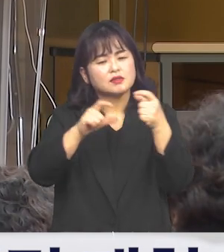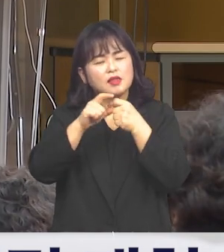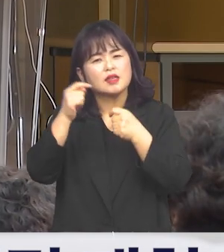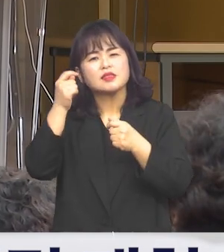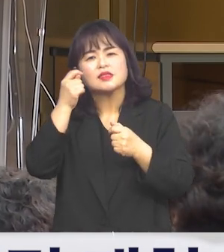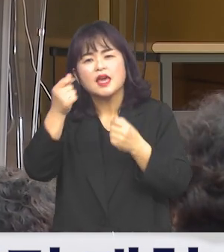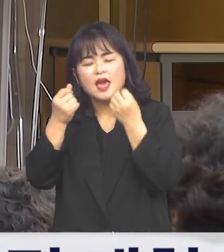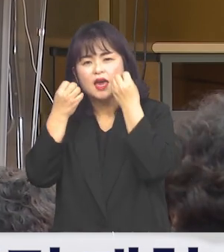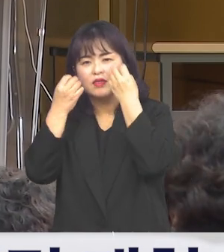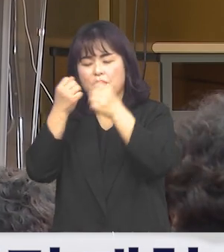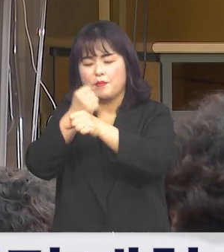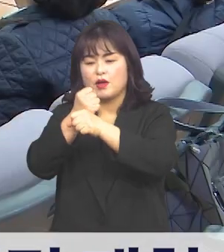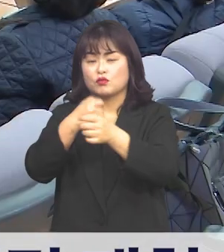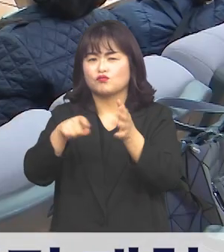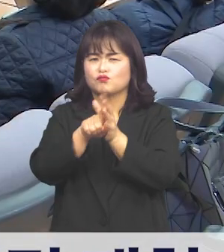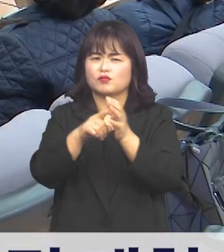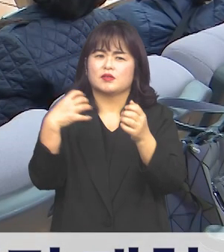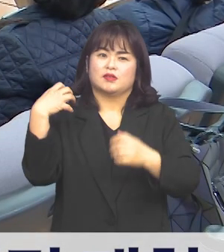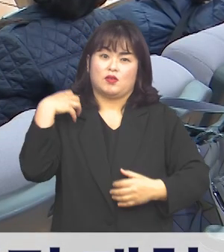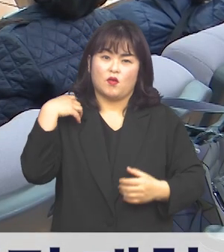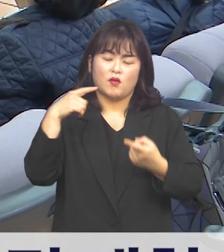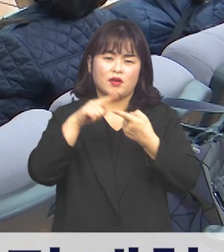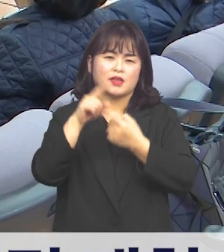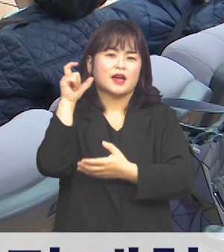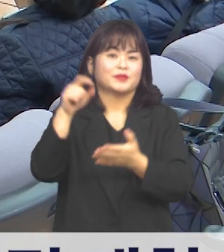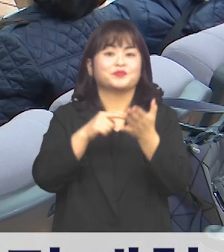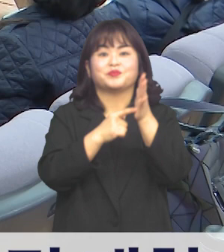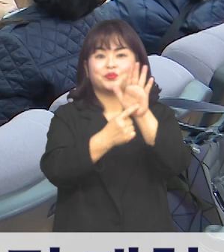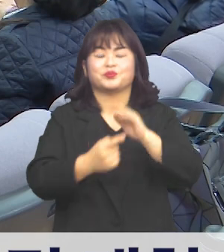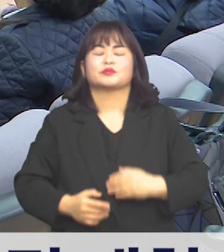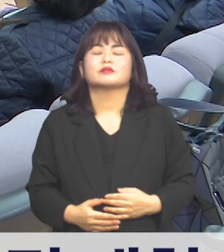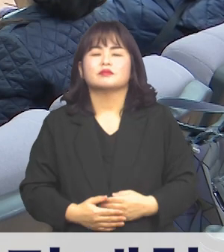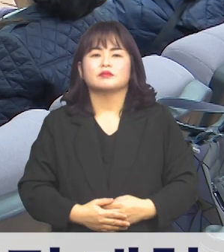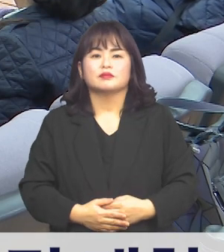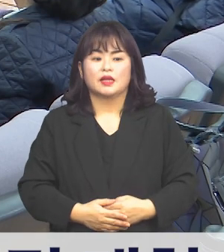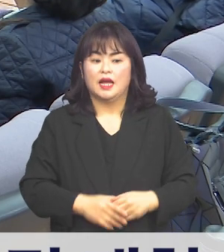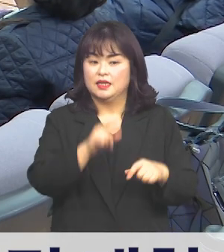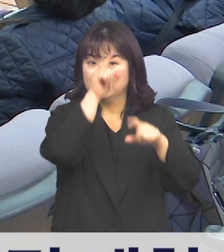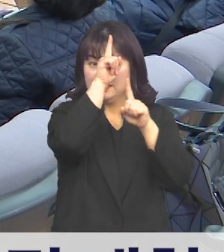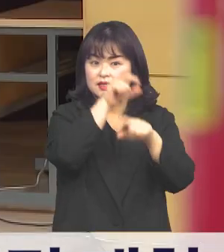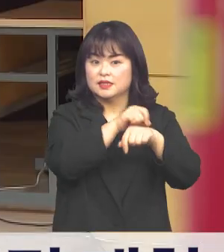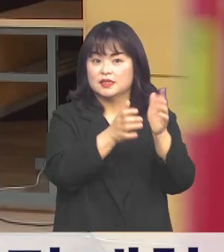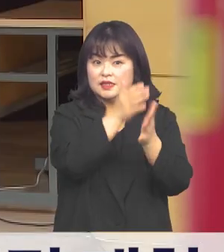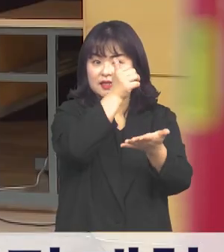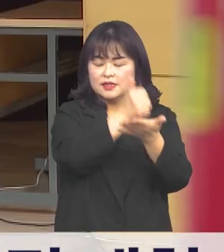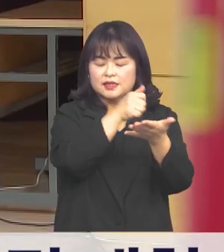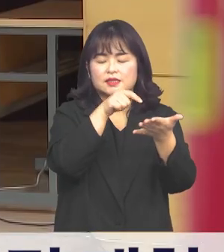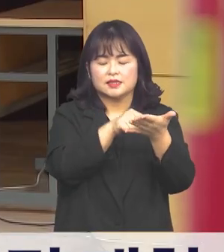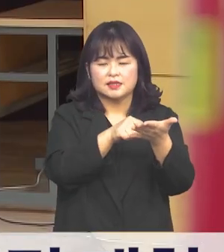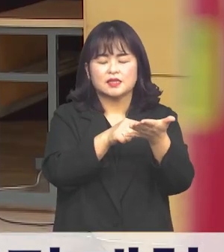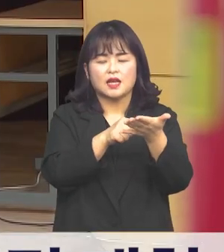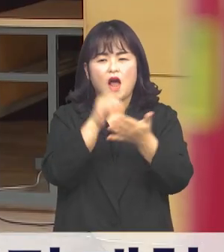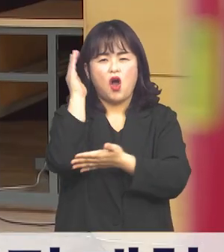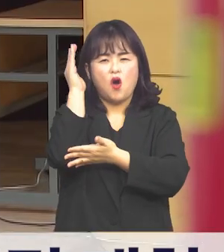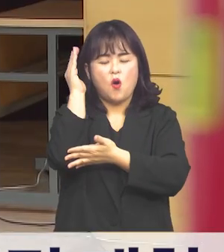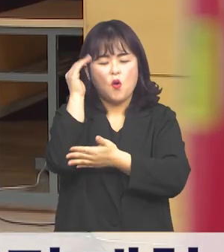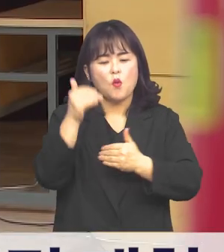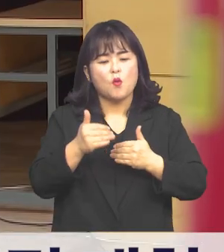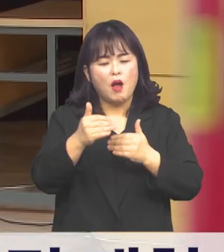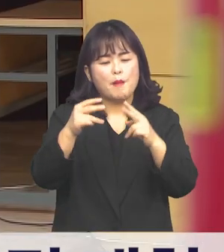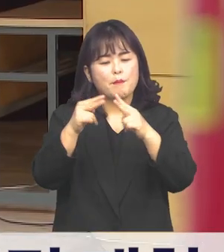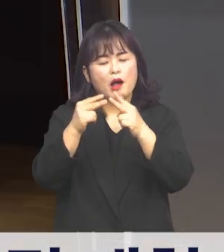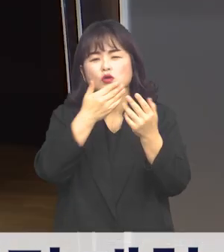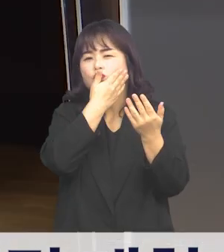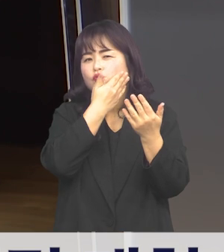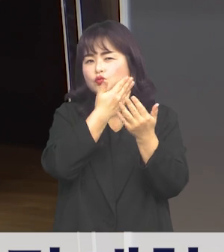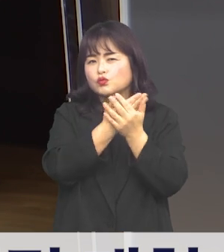새로운 아이디어를 만들어내는데 얼마나 큰 역할을 하는지 강조했습니다. 이 시장은 강의를 마무리하며